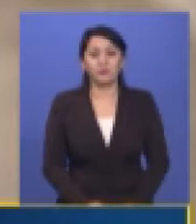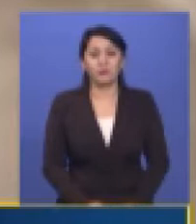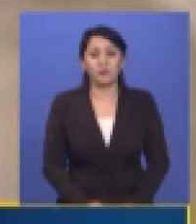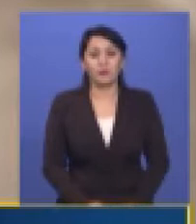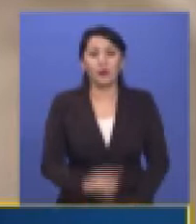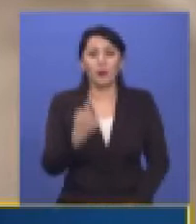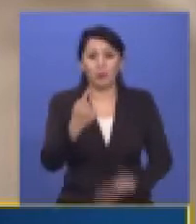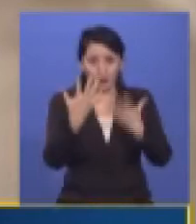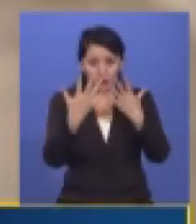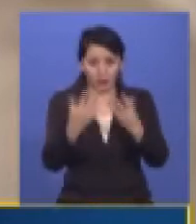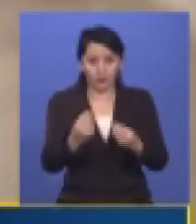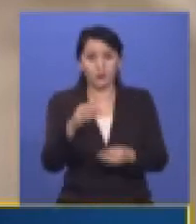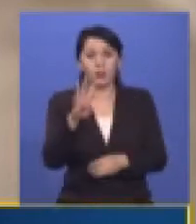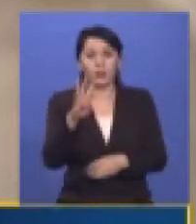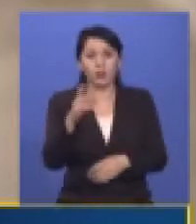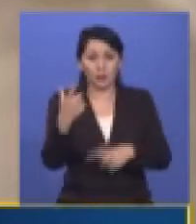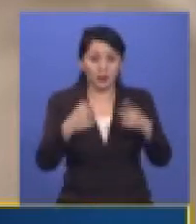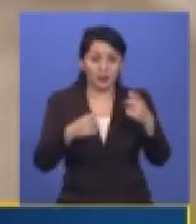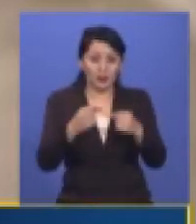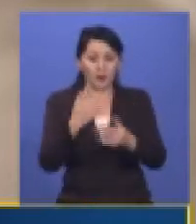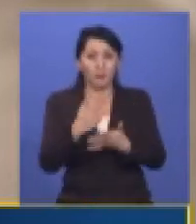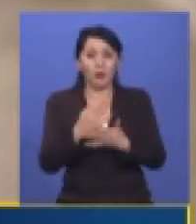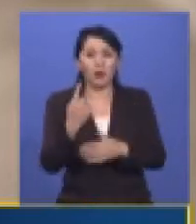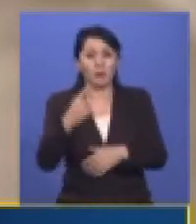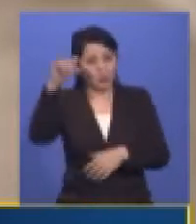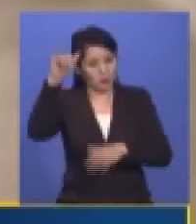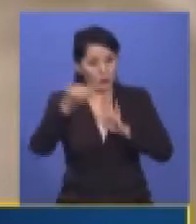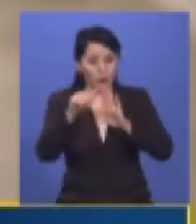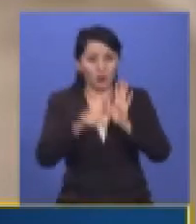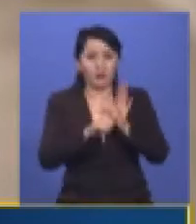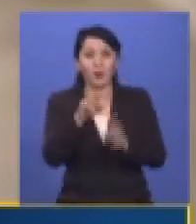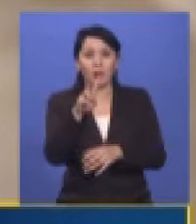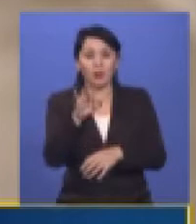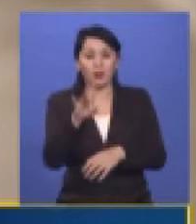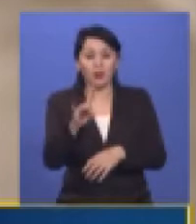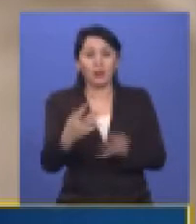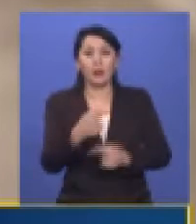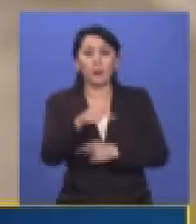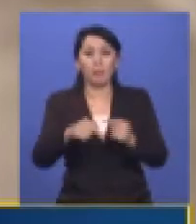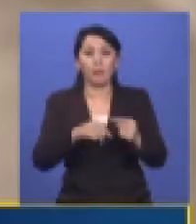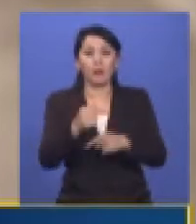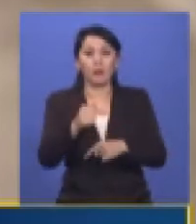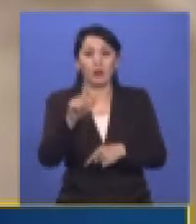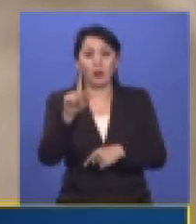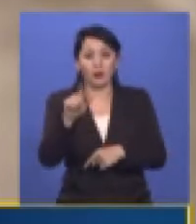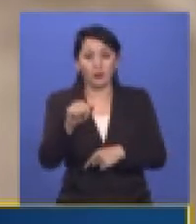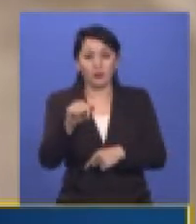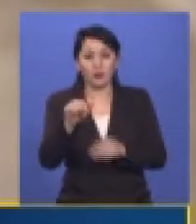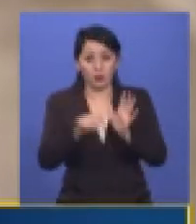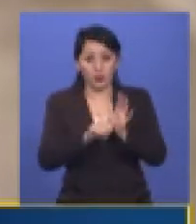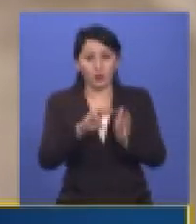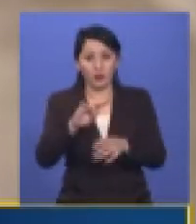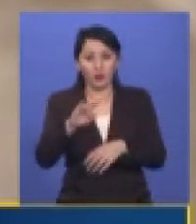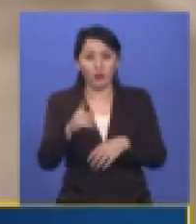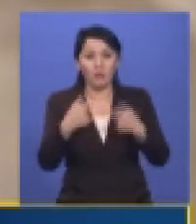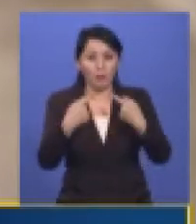Бір күнде біз 4000 литрге жуық сүт сауамыз. Бір сиыр 16 литр сүт береді. Оны біз кәсіпкерлерге литрына 160 теңгеден сатамыз.